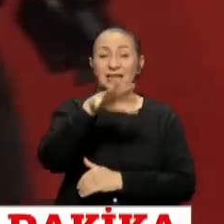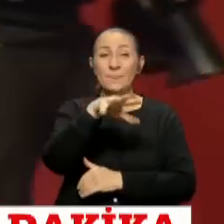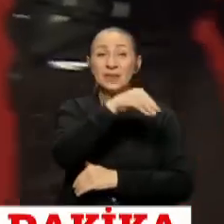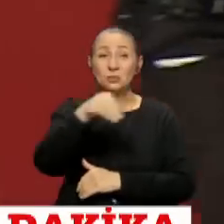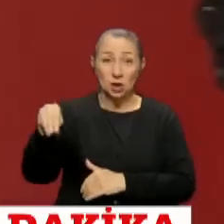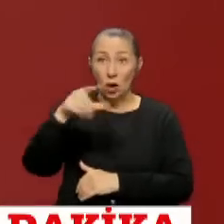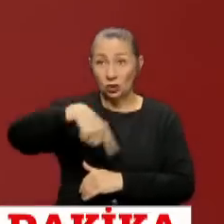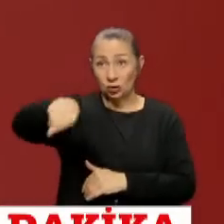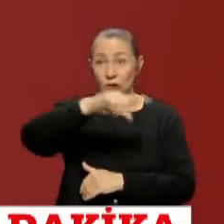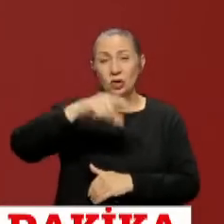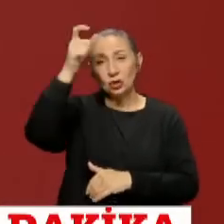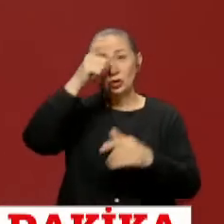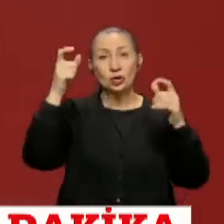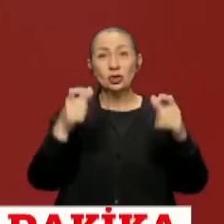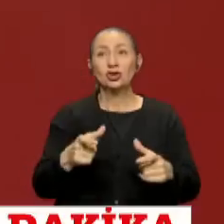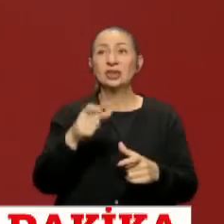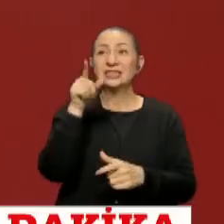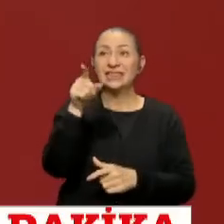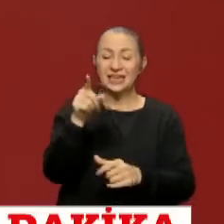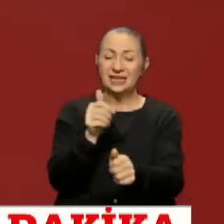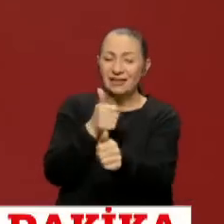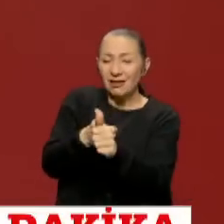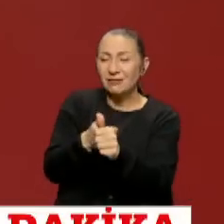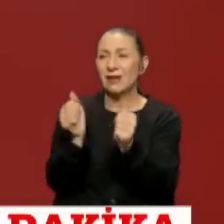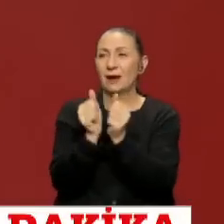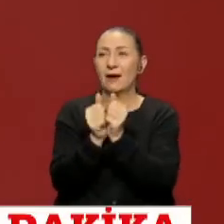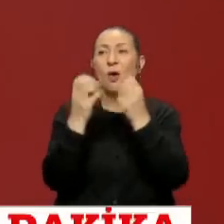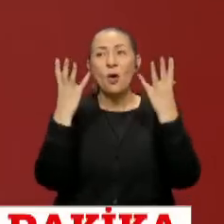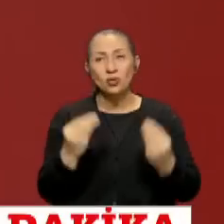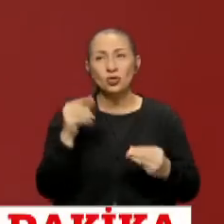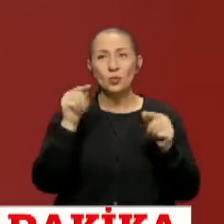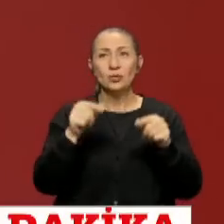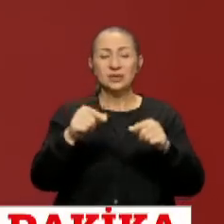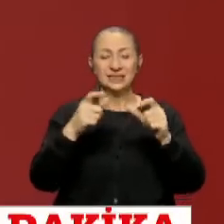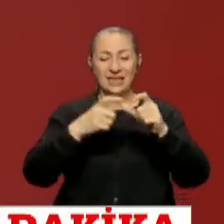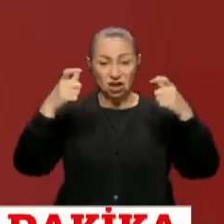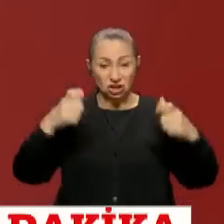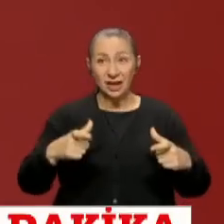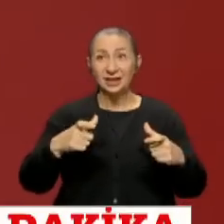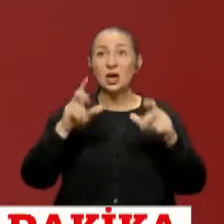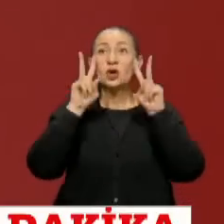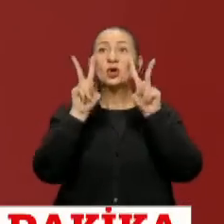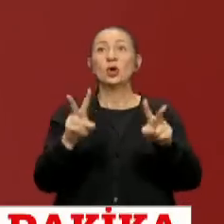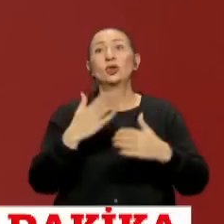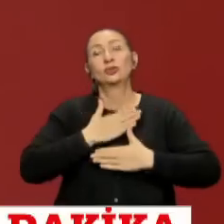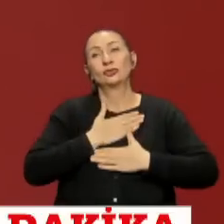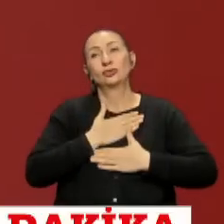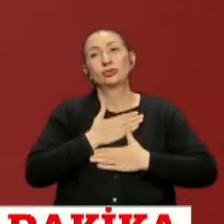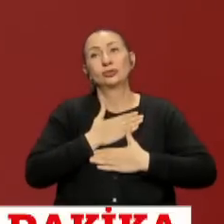85 milyon Türkiye'nin de senin yanında olduğunu burada Saraçhane'den